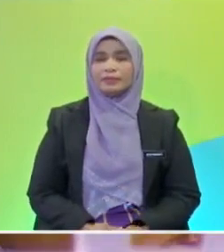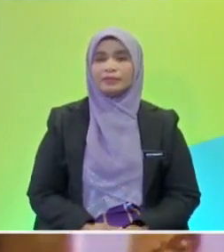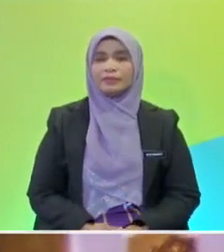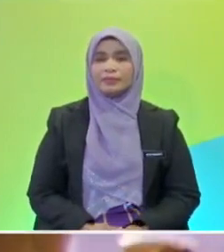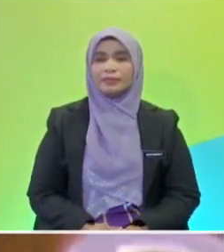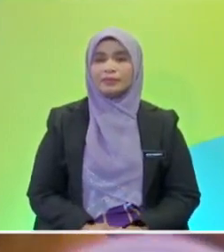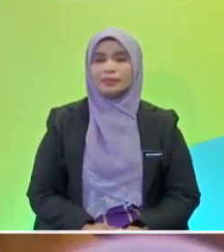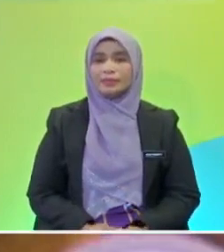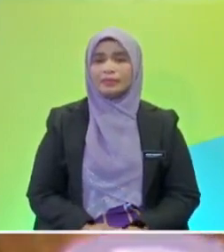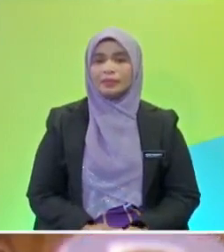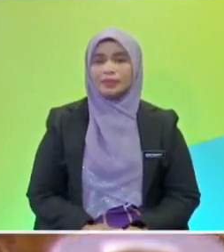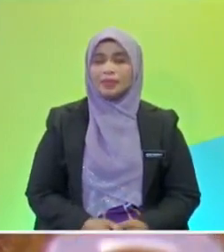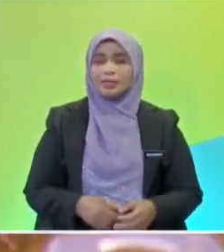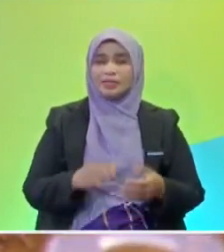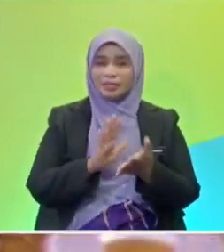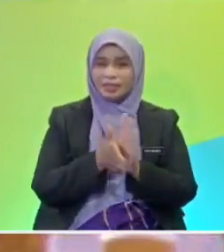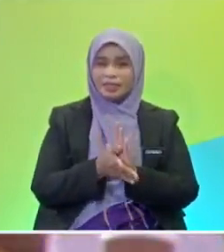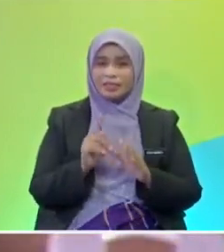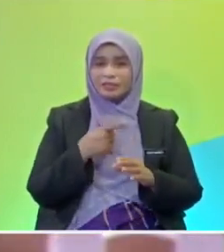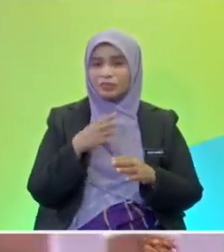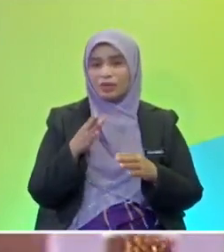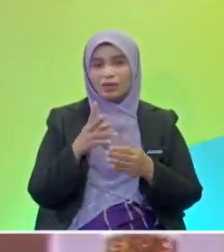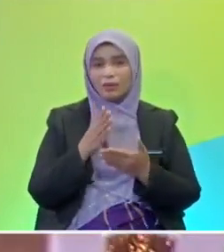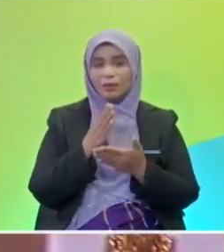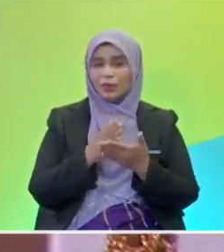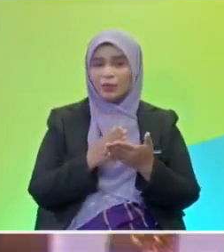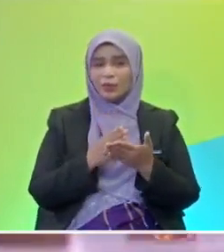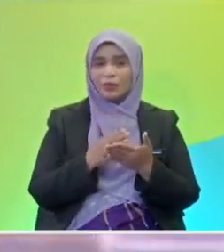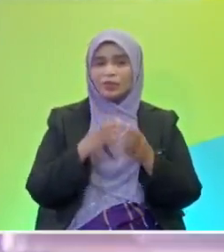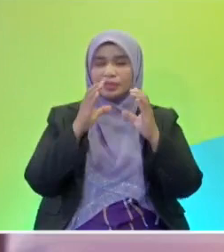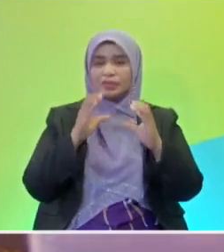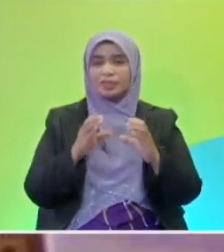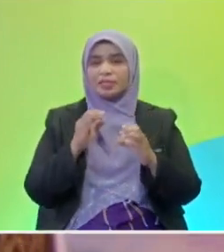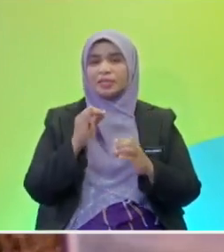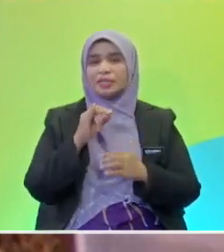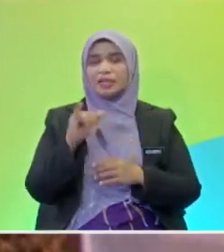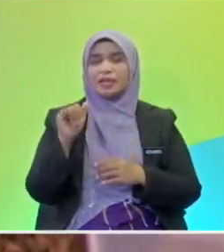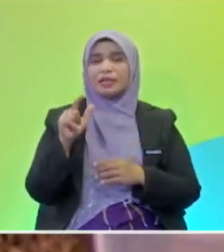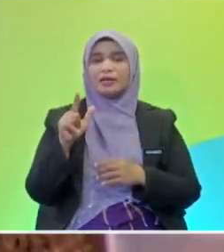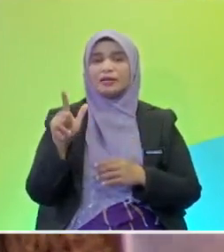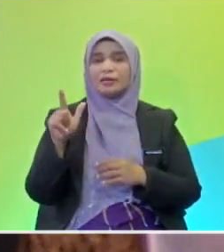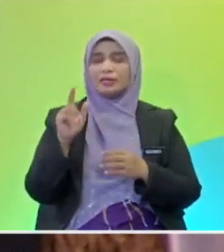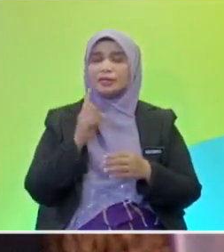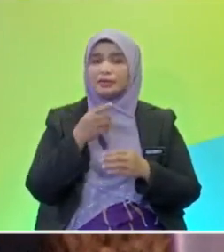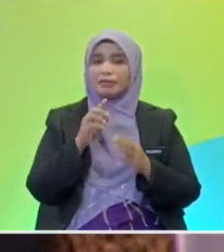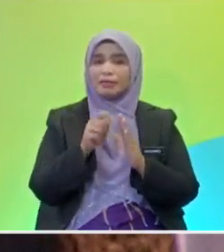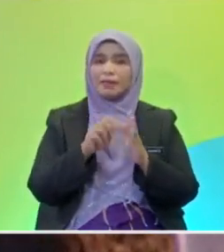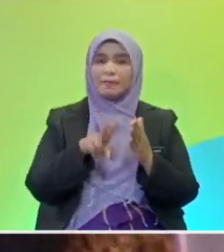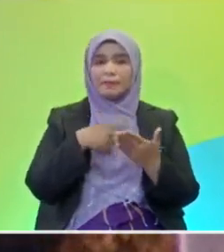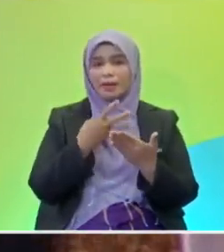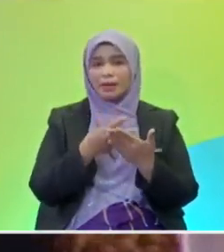okey so kita dah potong jadi ini caranya kita terbalikkan a Mira okey ni